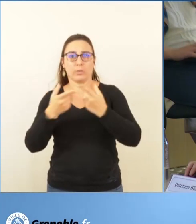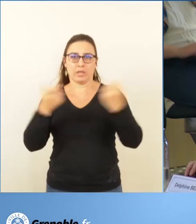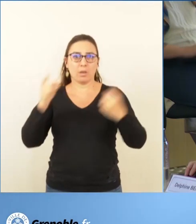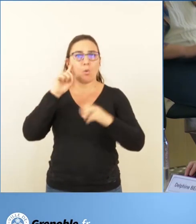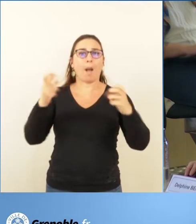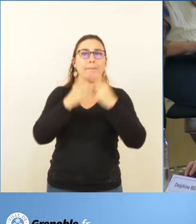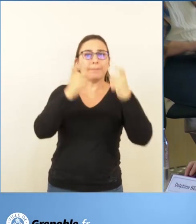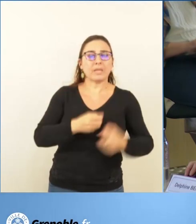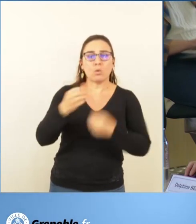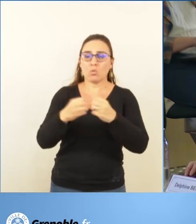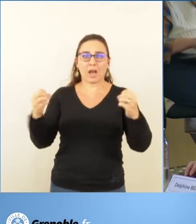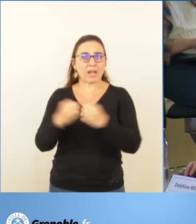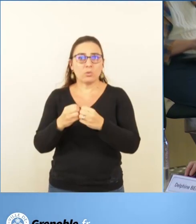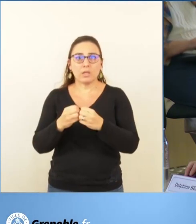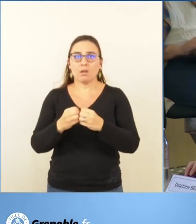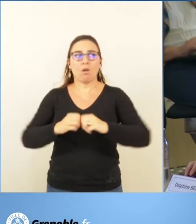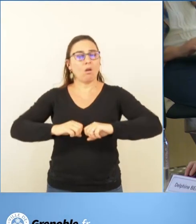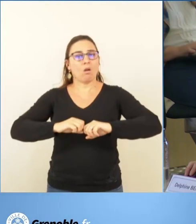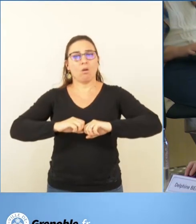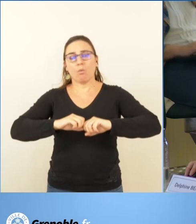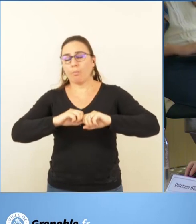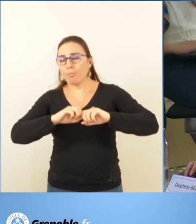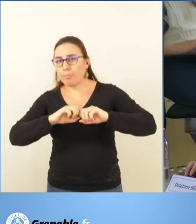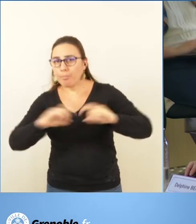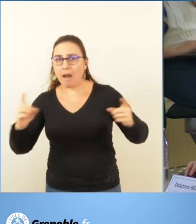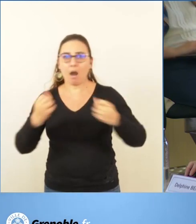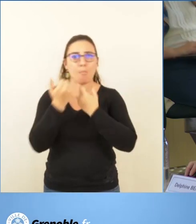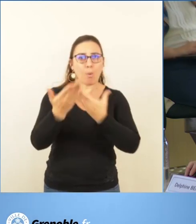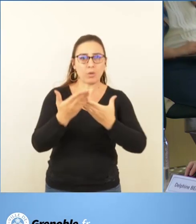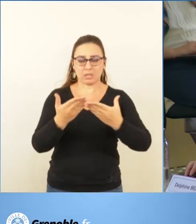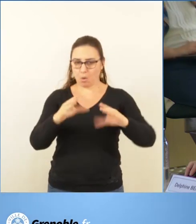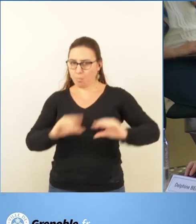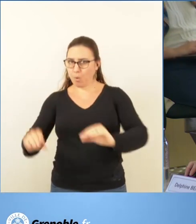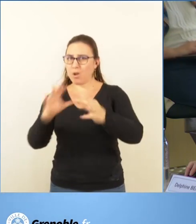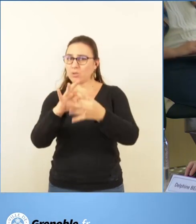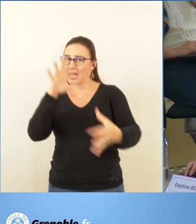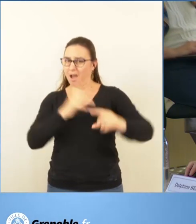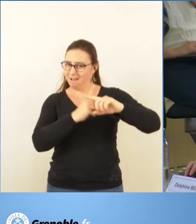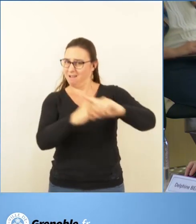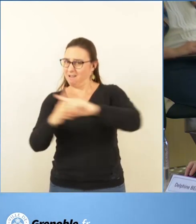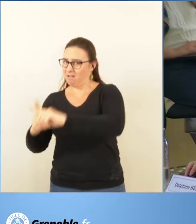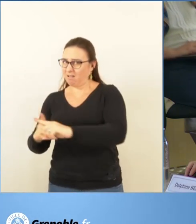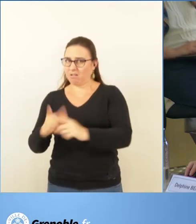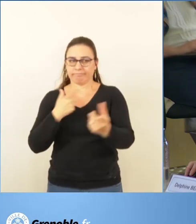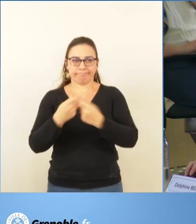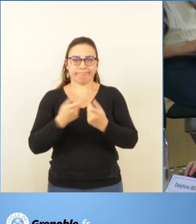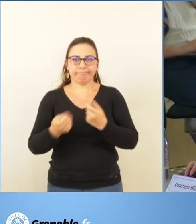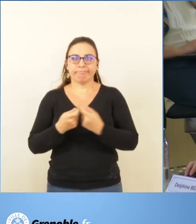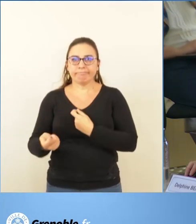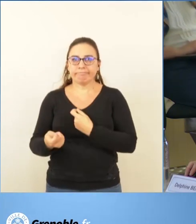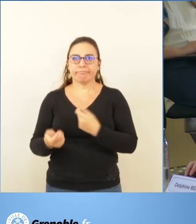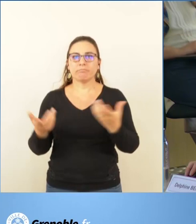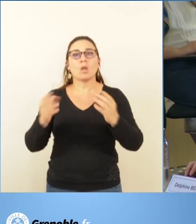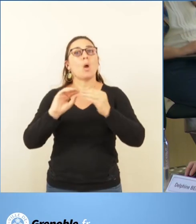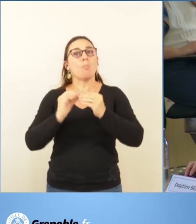des tarifs ou la gratuité ni la Constitution d'offres ciblées sur les publics les plus éloignés ne répondent de manière centrale à ce